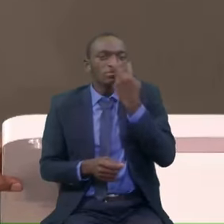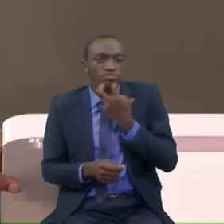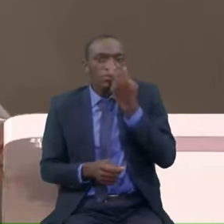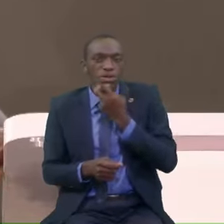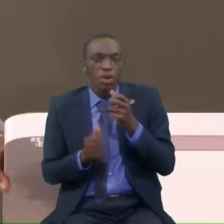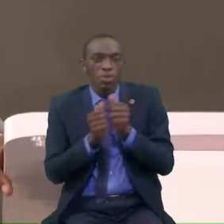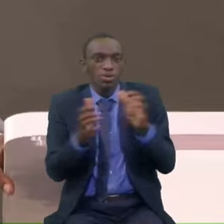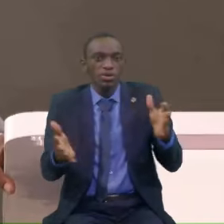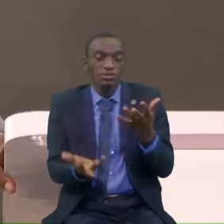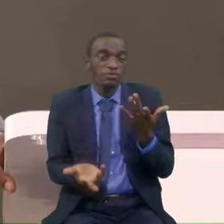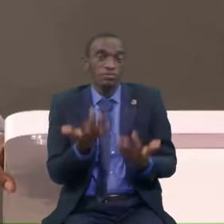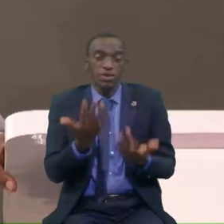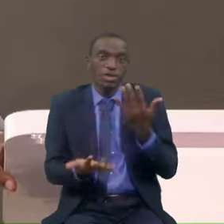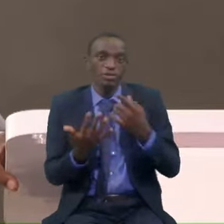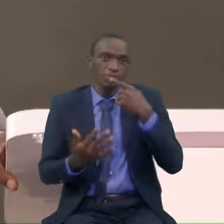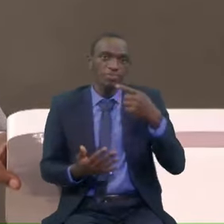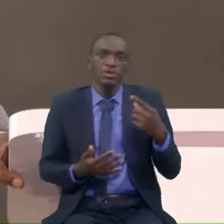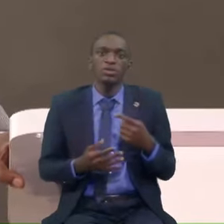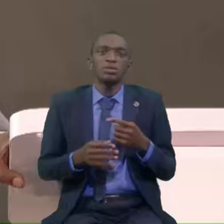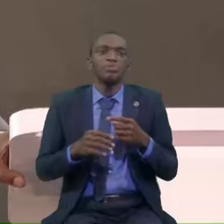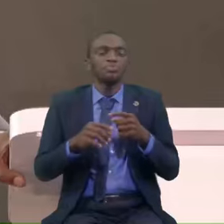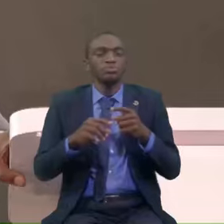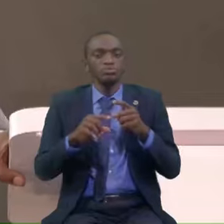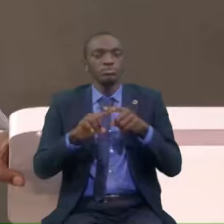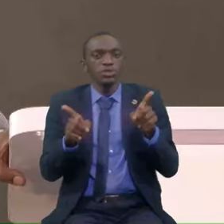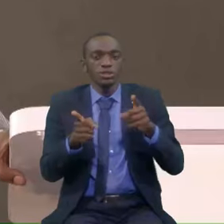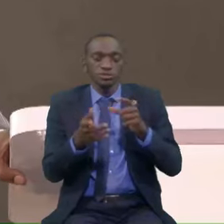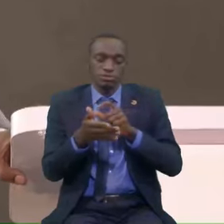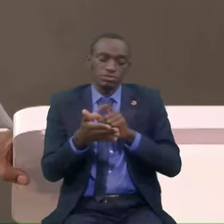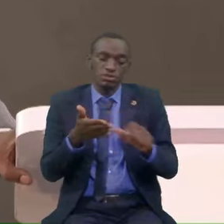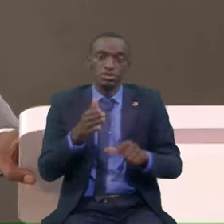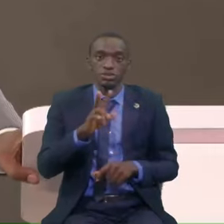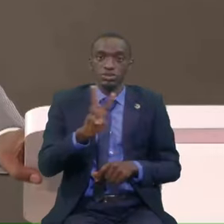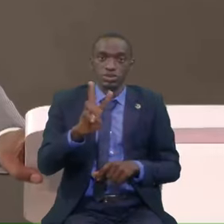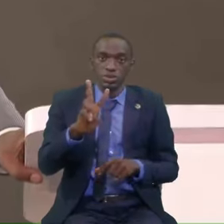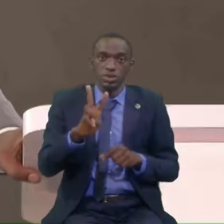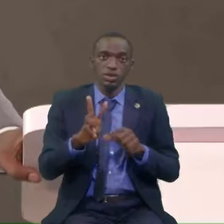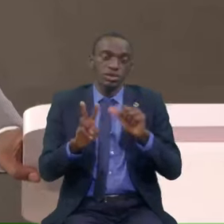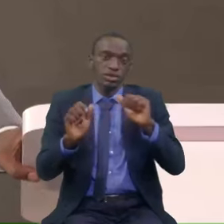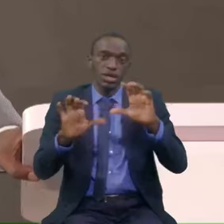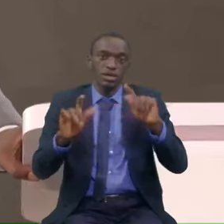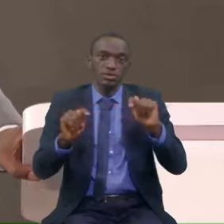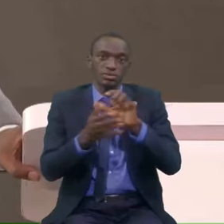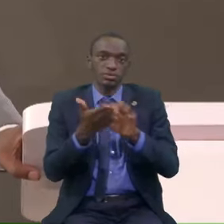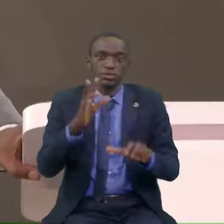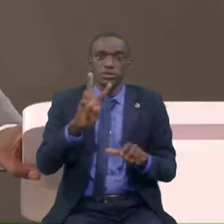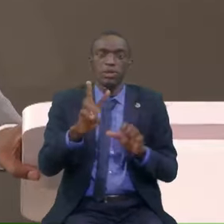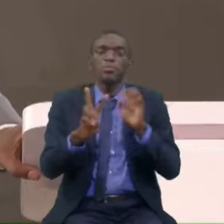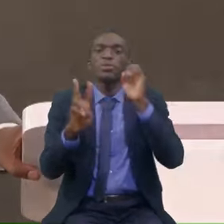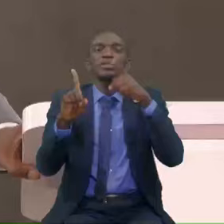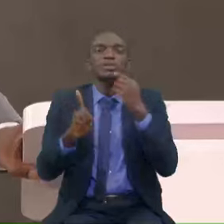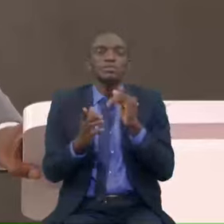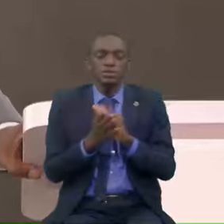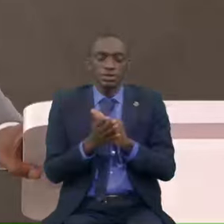Oui, acte 2. Ils étaient assis. Le Saint-Esprit est venu sur eux. Et des